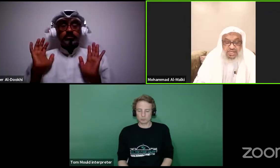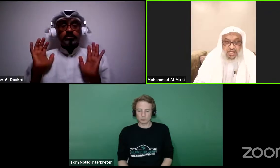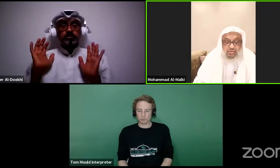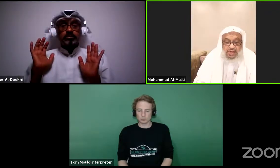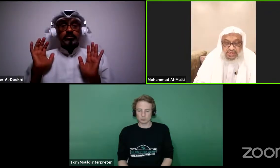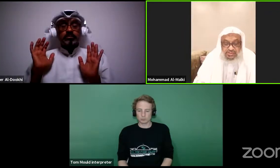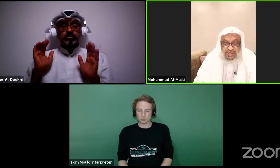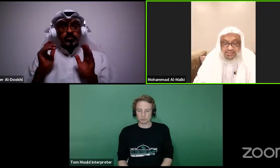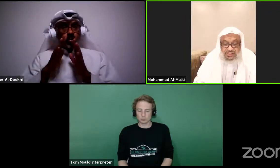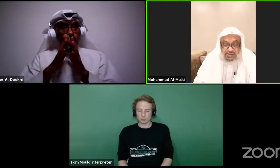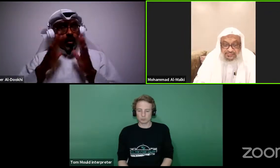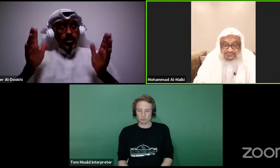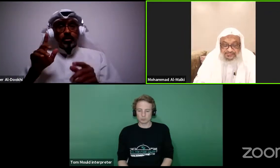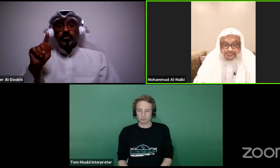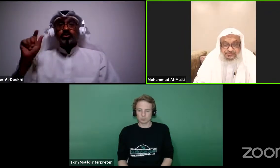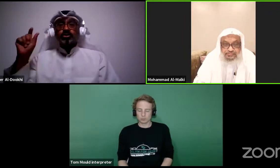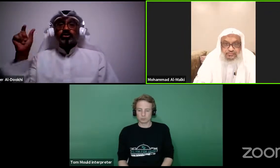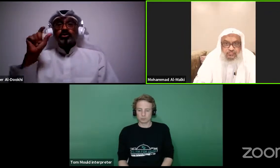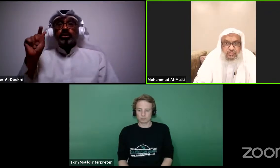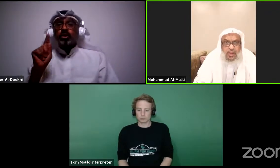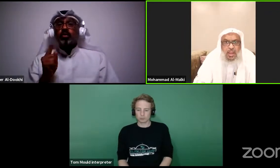وهو الشهر الوحيد الذي